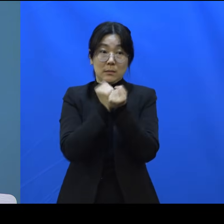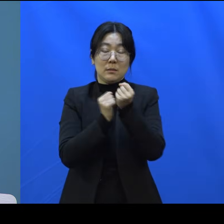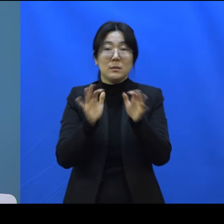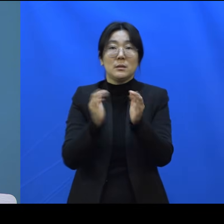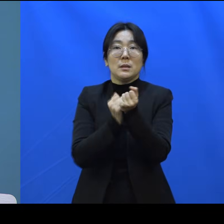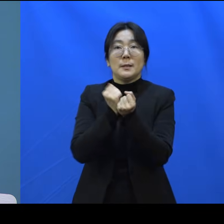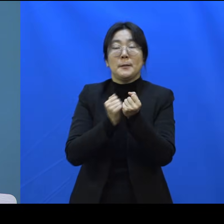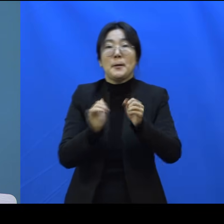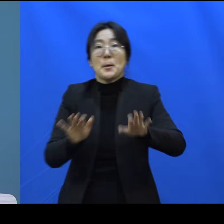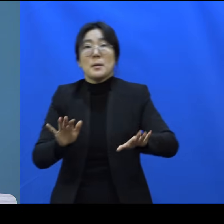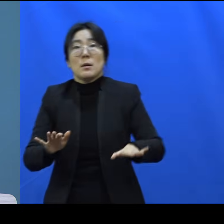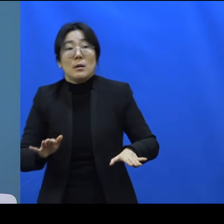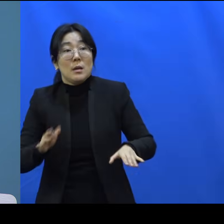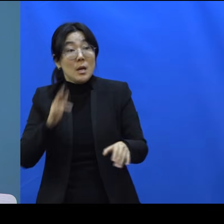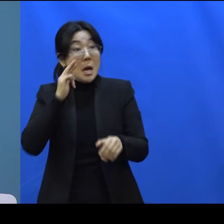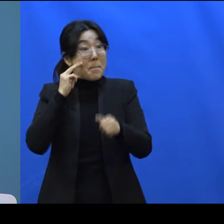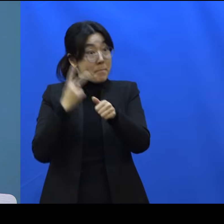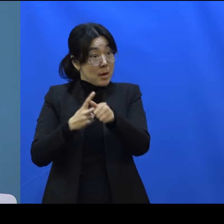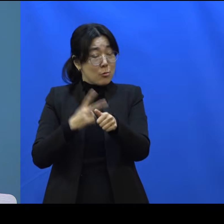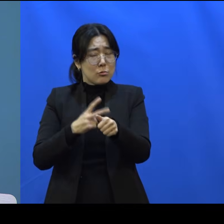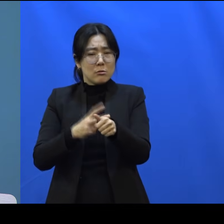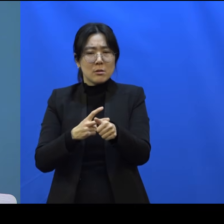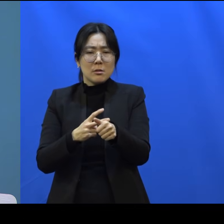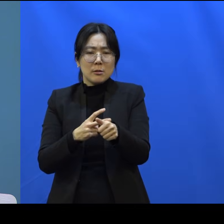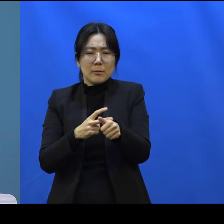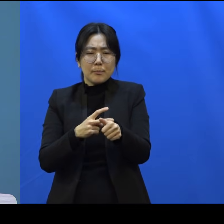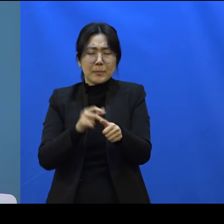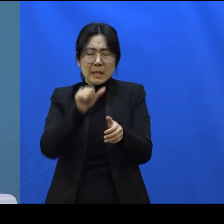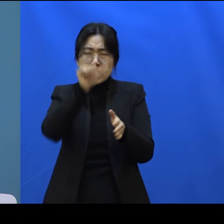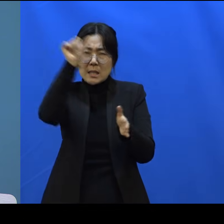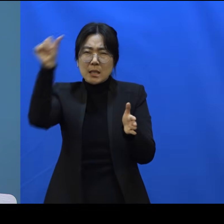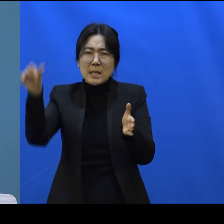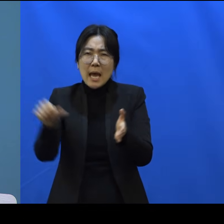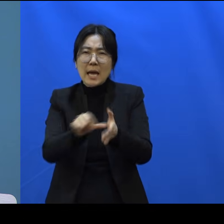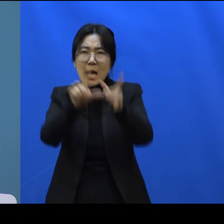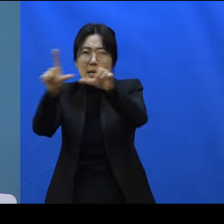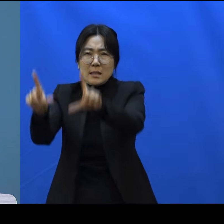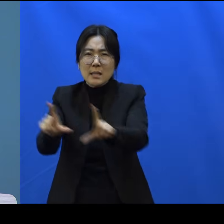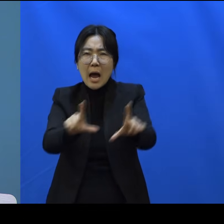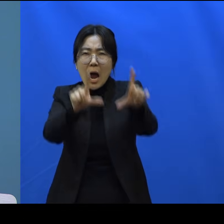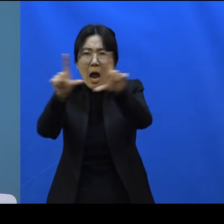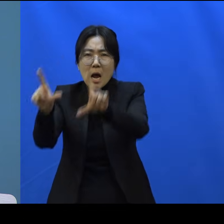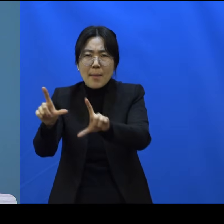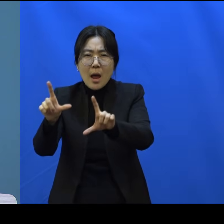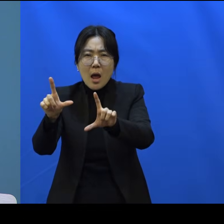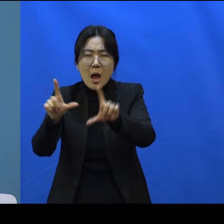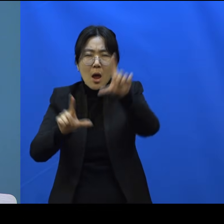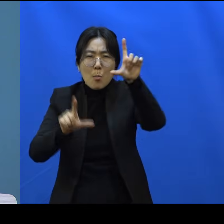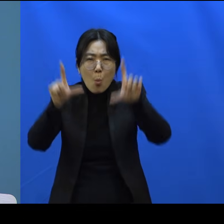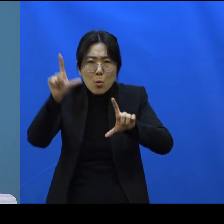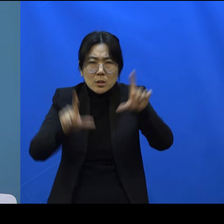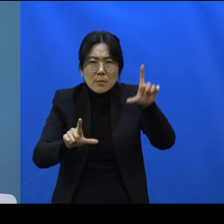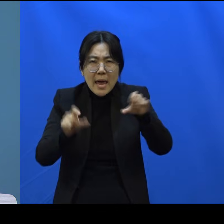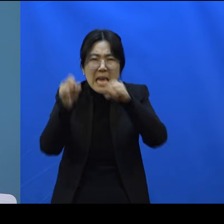이 메시지는 바울의 삶을 이끌어가는데 결정적인 어떤 프린시플, 원리예요,